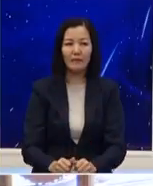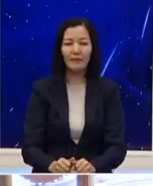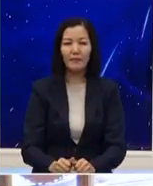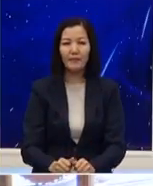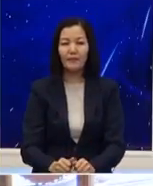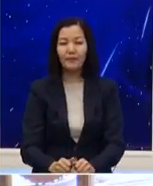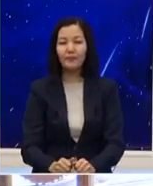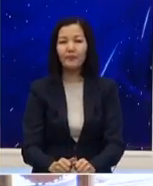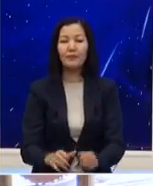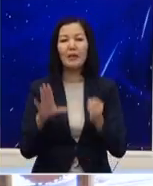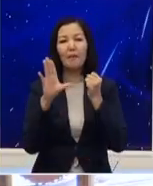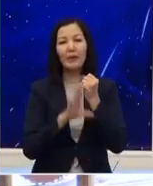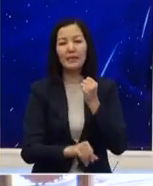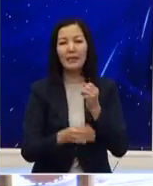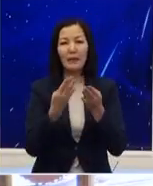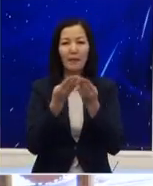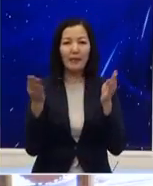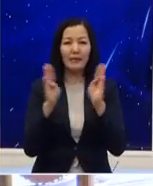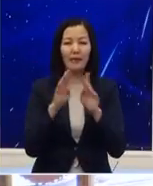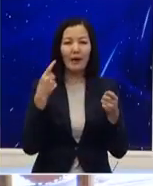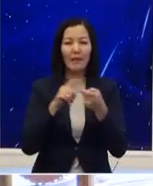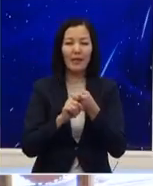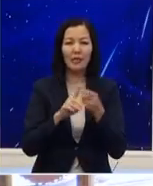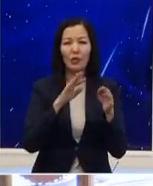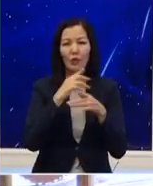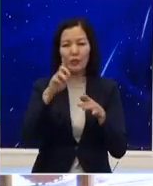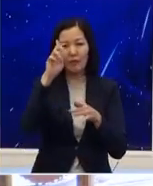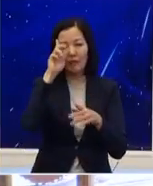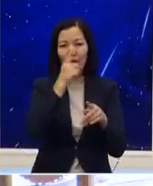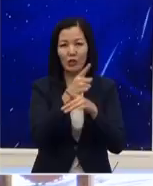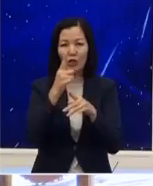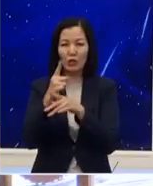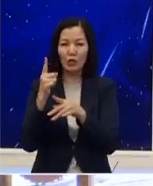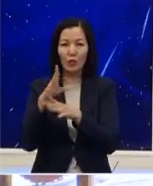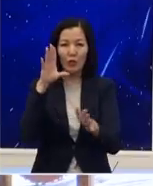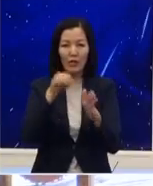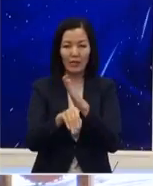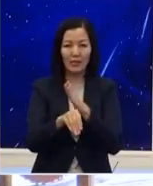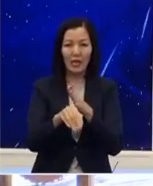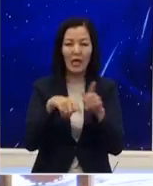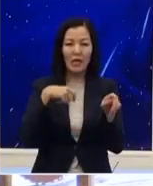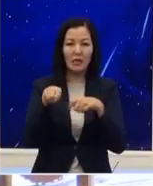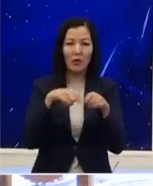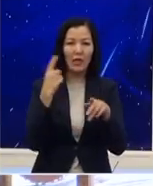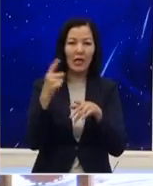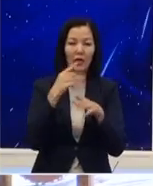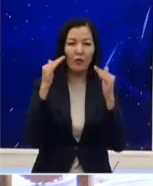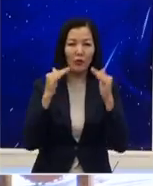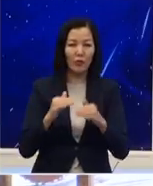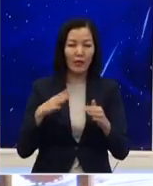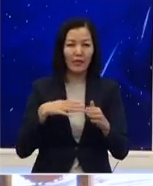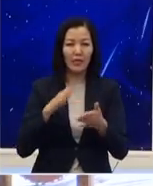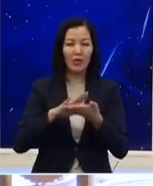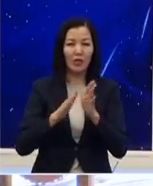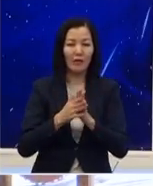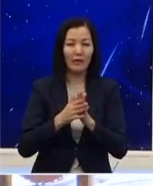что сегодня... Соңғы кезде пандемияға байланысты көптеген мемлекеттер шектеу режимдерін енгізді. Сауда-экономикалық байланыстар азайды. Бұл